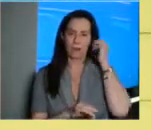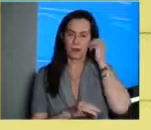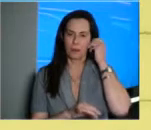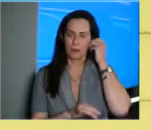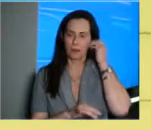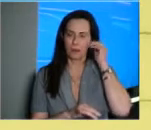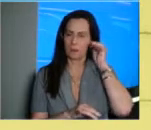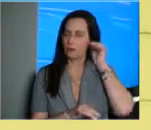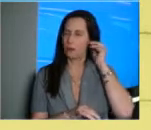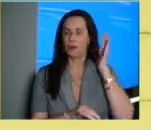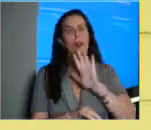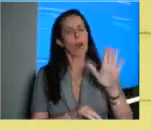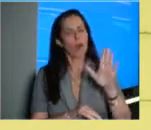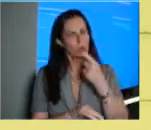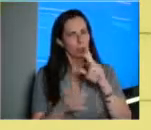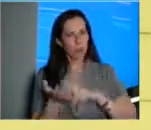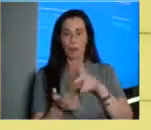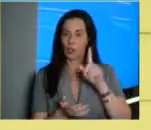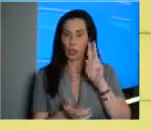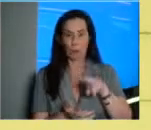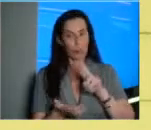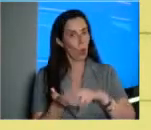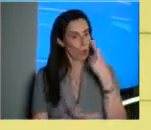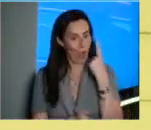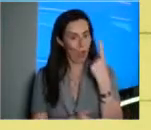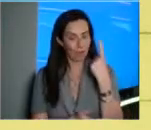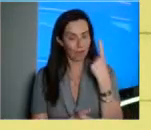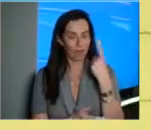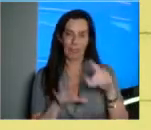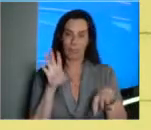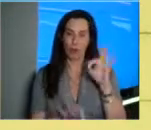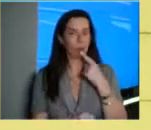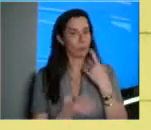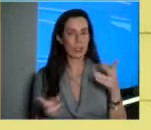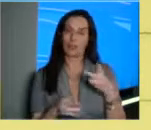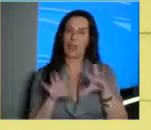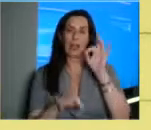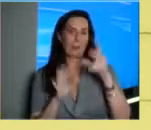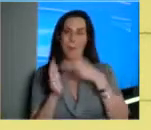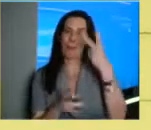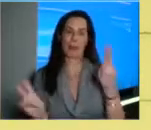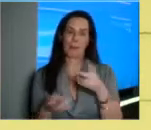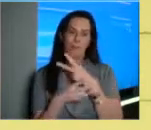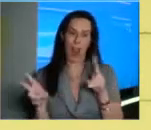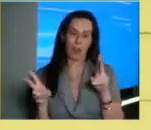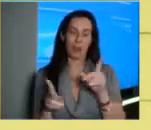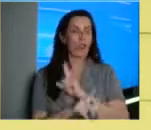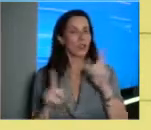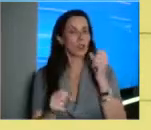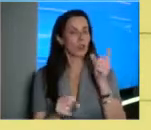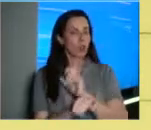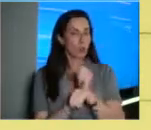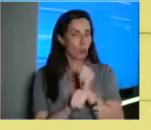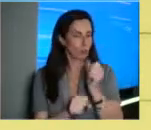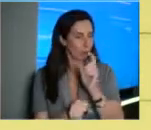ולכל אדם יש זכות שווה להצביע, אבל גם יש לו גם זכות אחת ובלעדית להצביע. זאת אומרת, אסור להצביע פעמיים מן הסתם, ואסור לנסות לרמות.